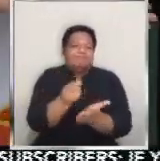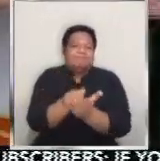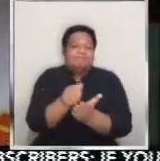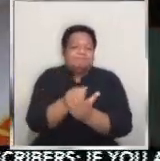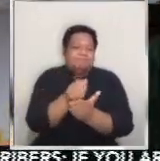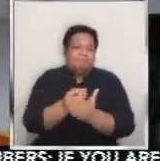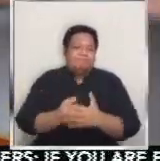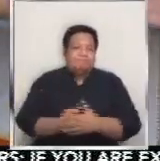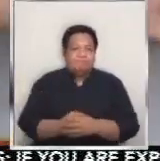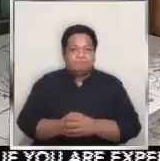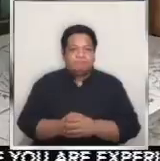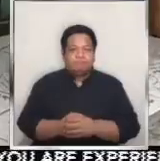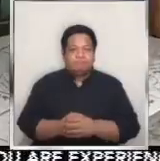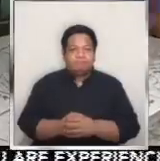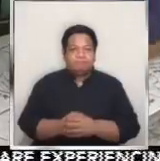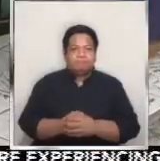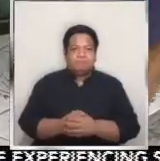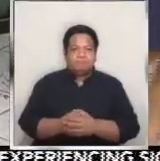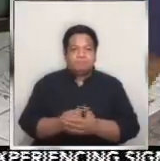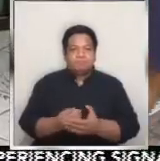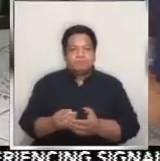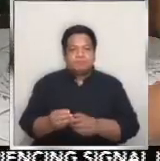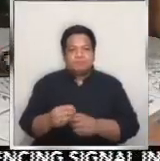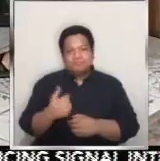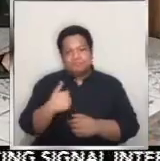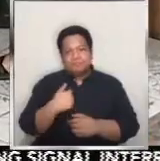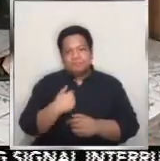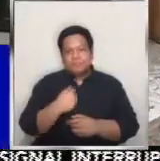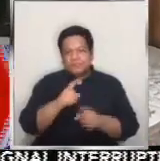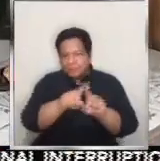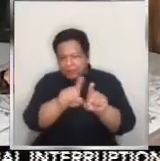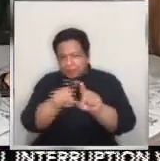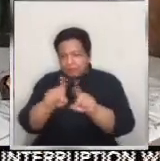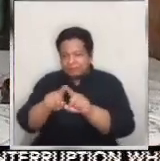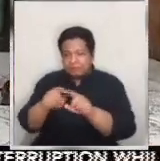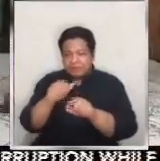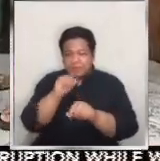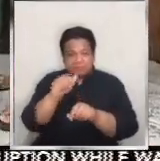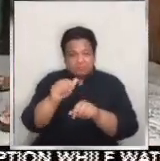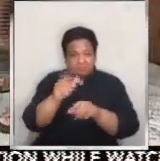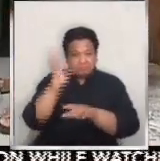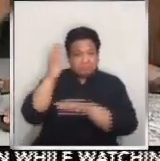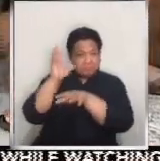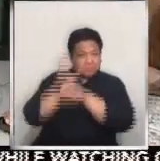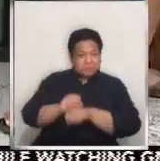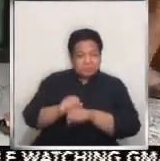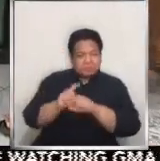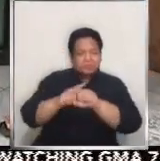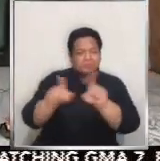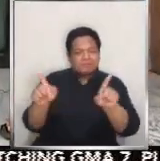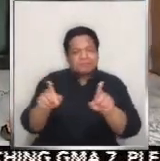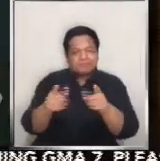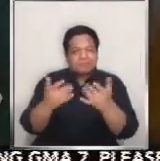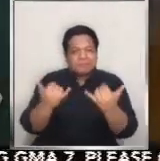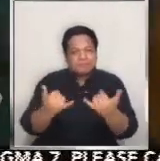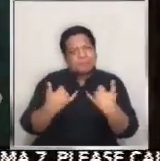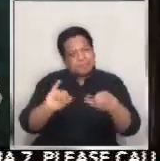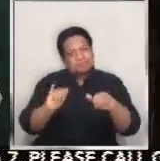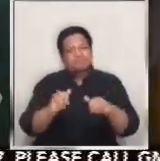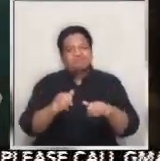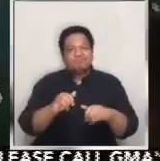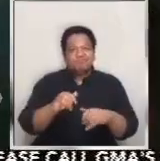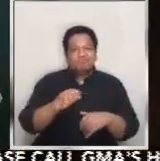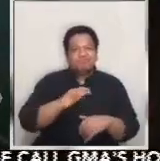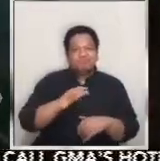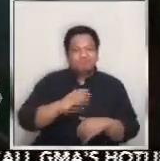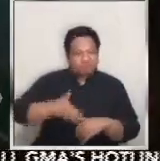Siomai Himala! Ibang-iba man sa nakagisnang limelight, game pa rin sa pagtitinda si Ate Gay. Kinakantahan